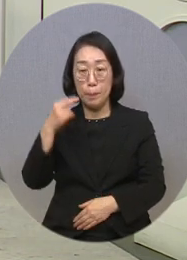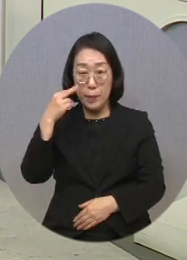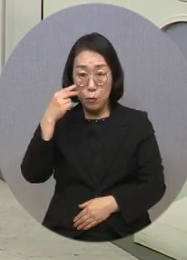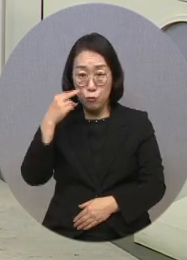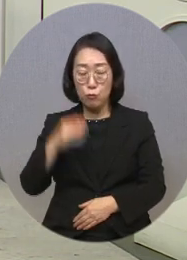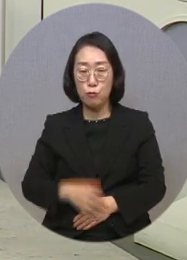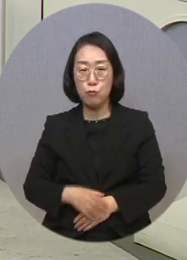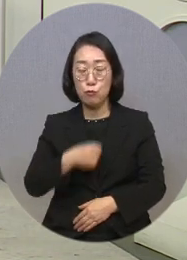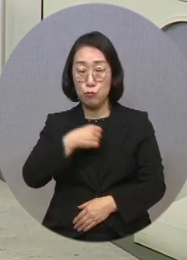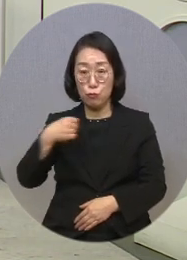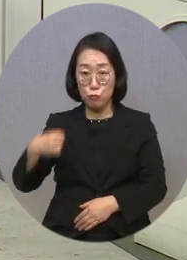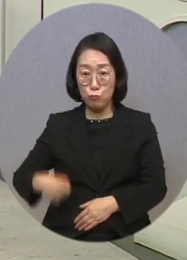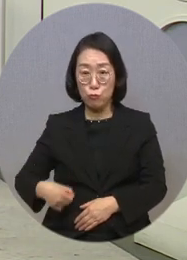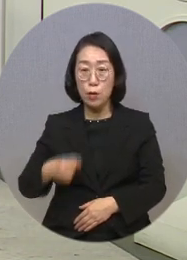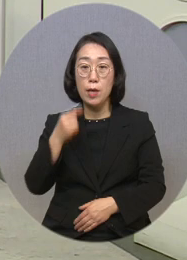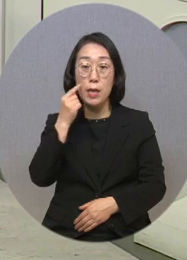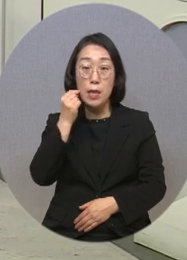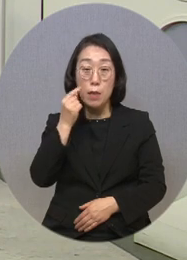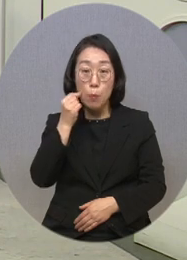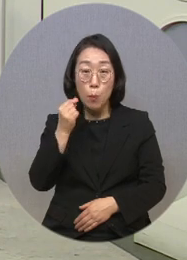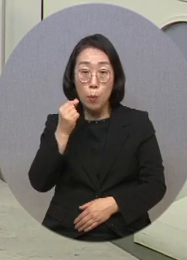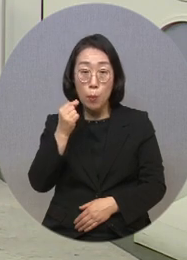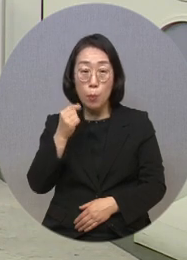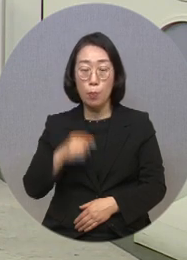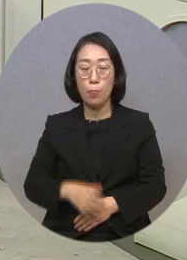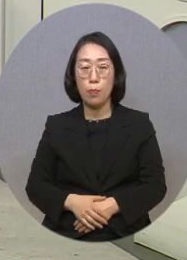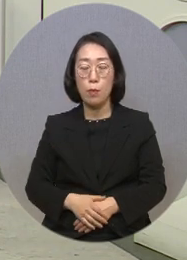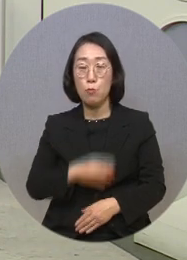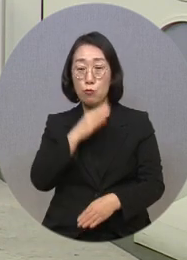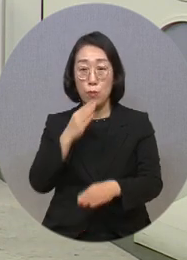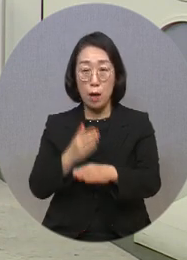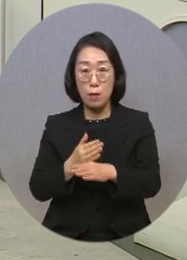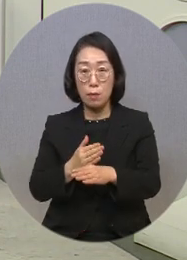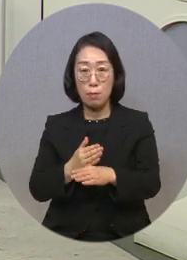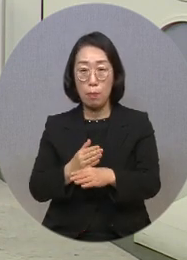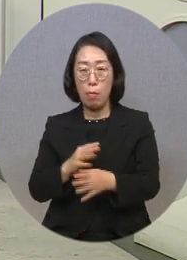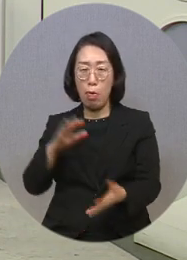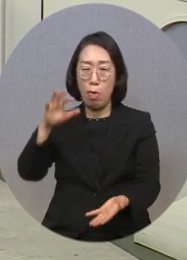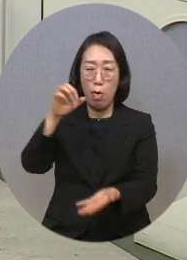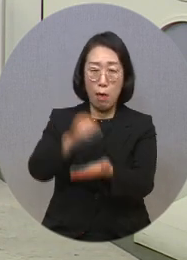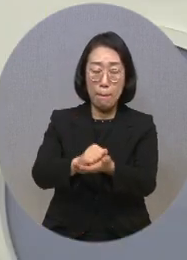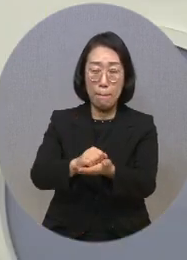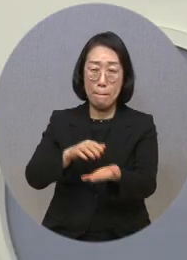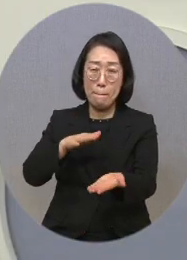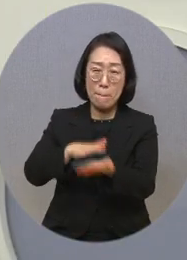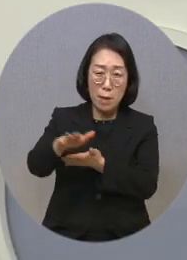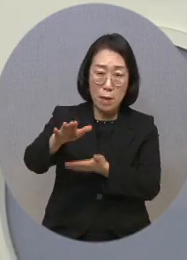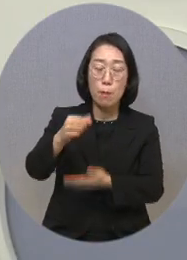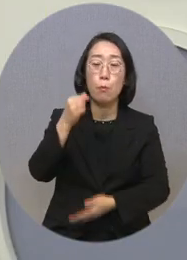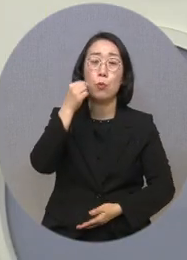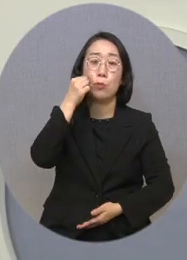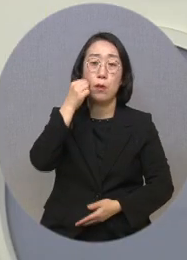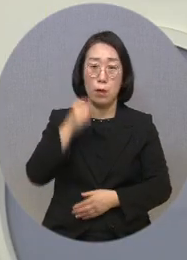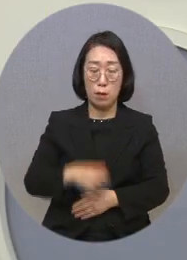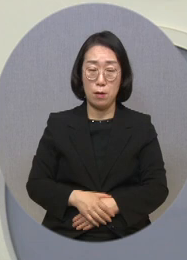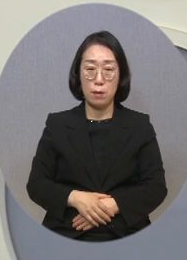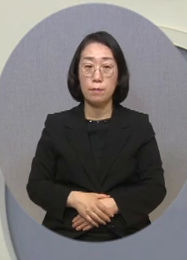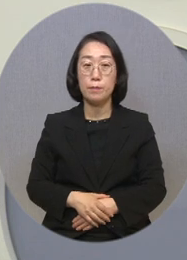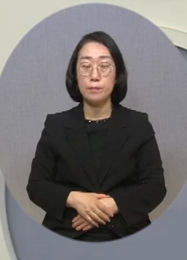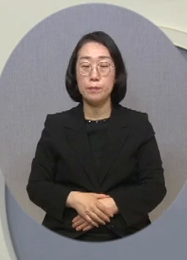미국도 중국도 일본도 북한을 함부로 할 수가 없어요. 제가 여태까지